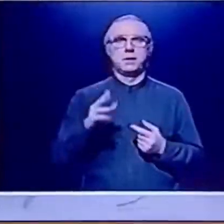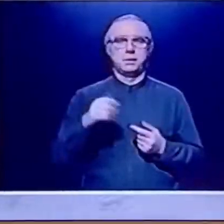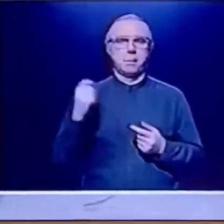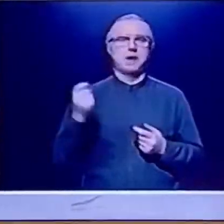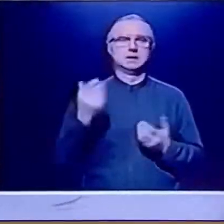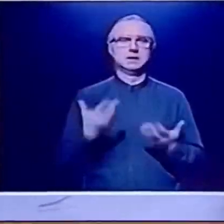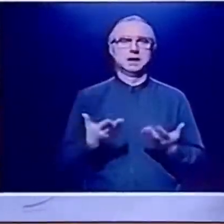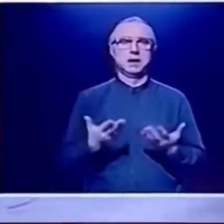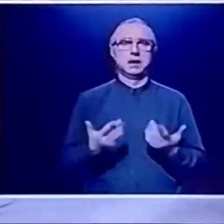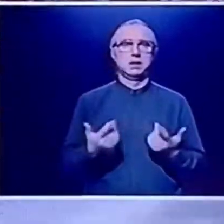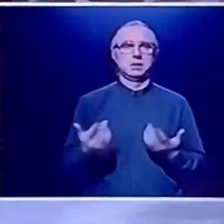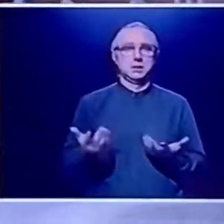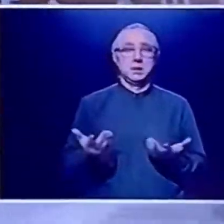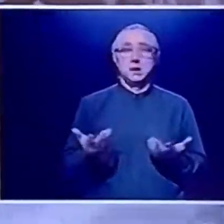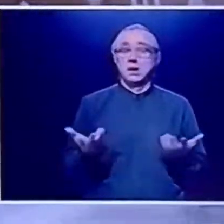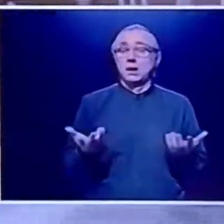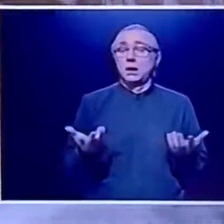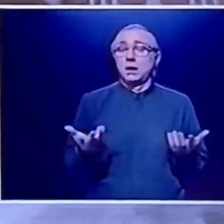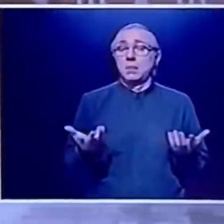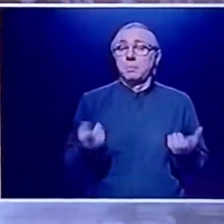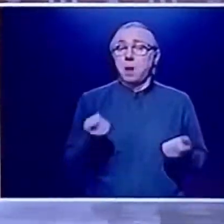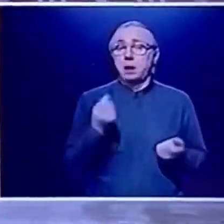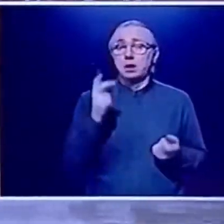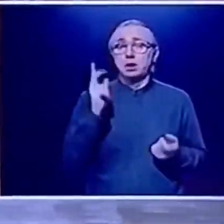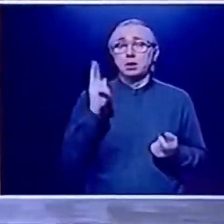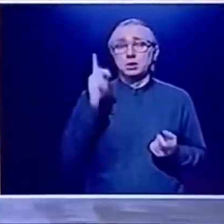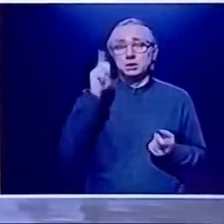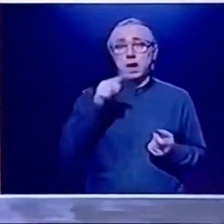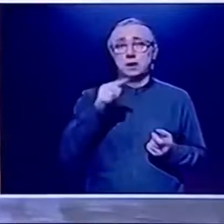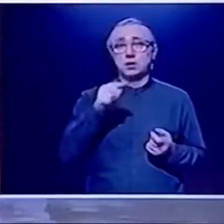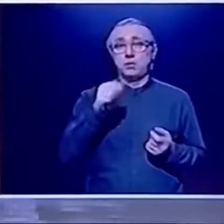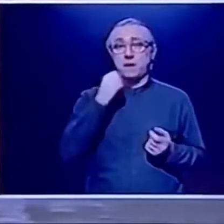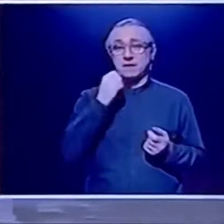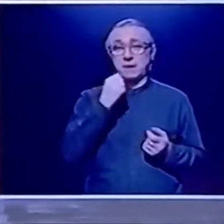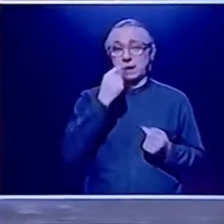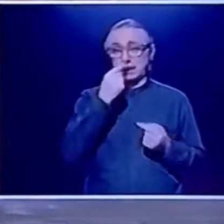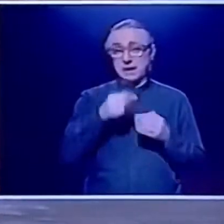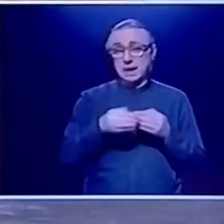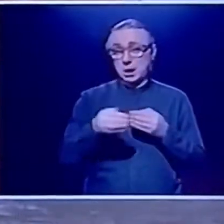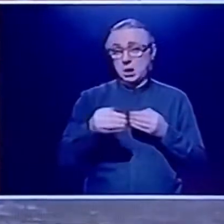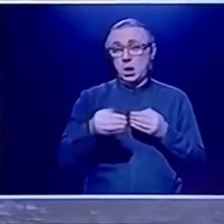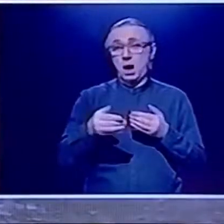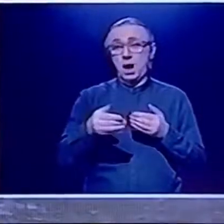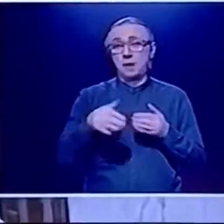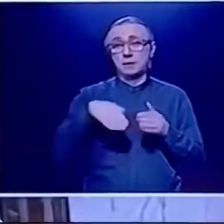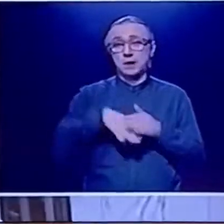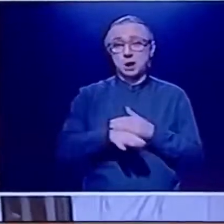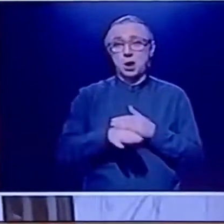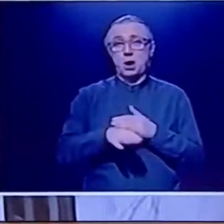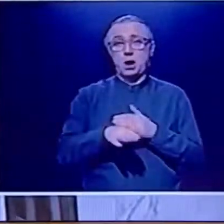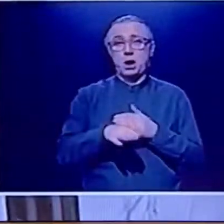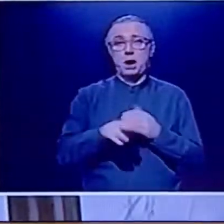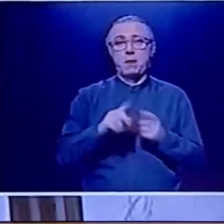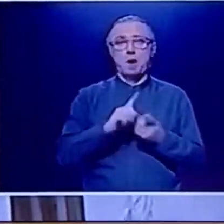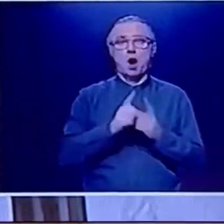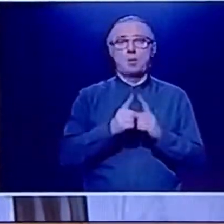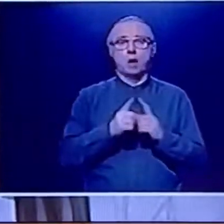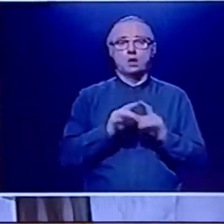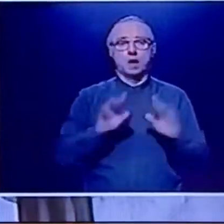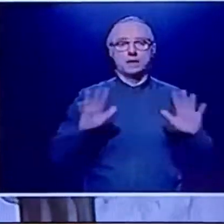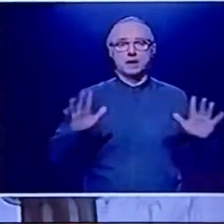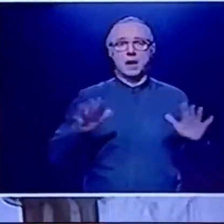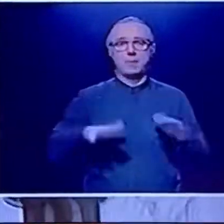раскольников. И мало кто знает, что в Москве, недалеко от метро Преображенская площадь, есть великолепный ансамбль